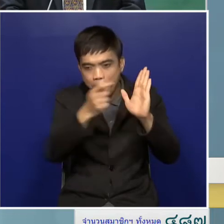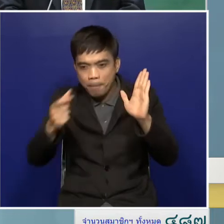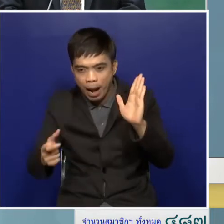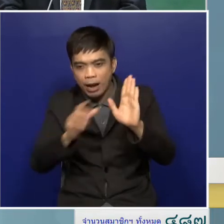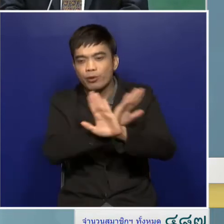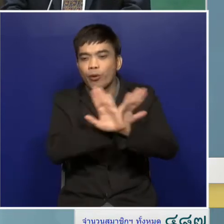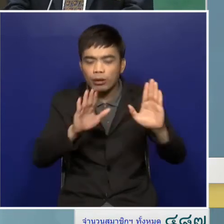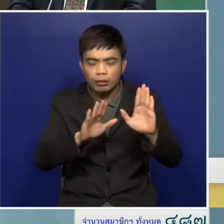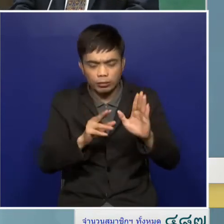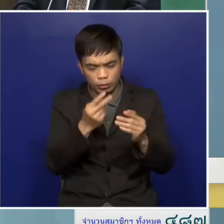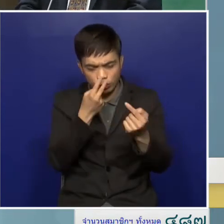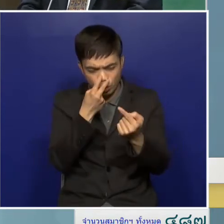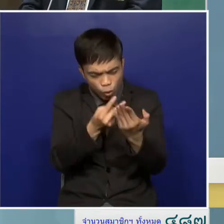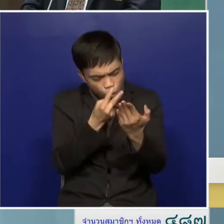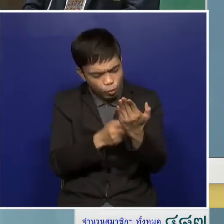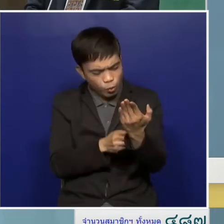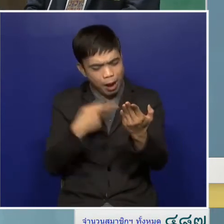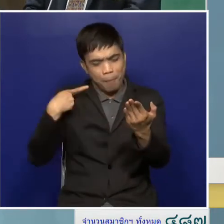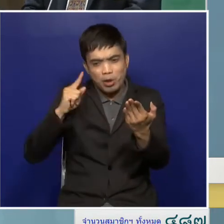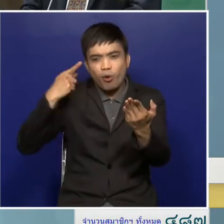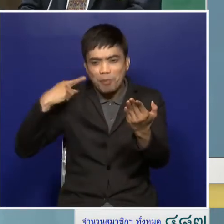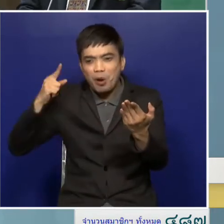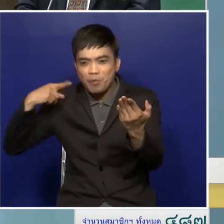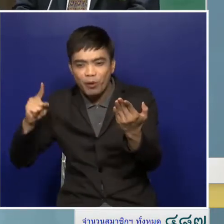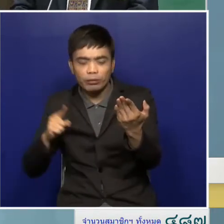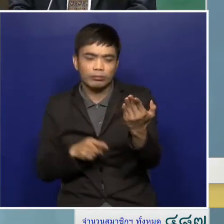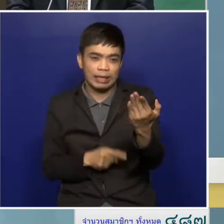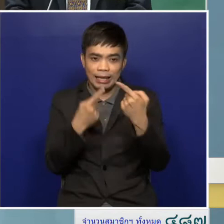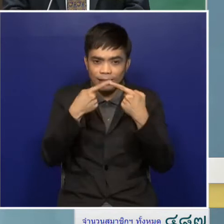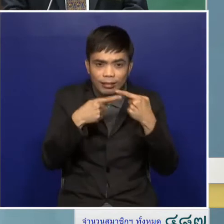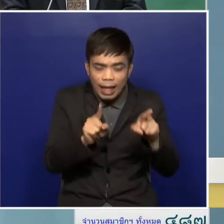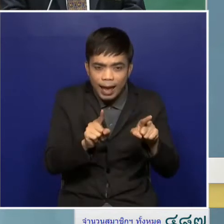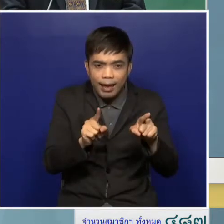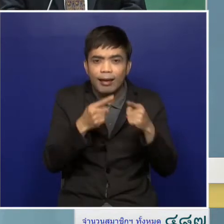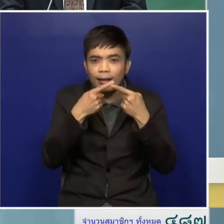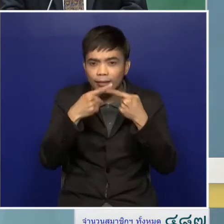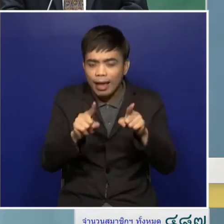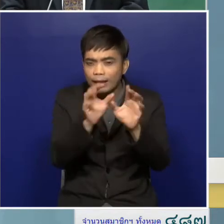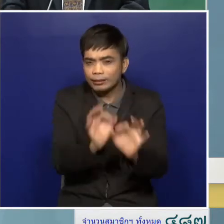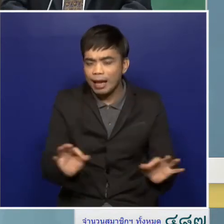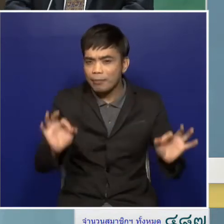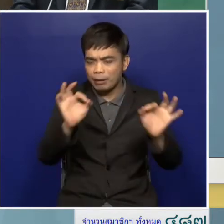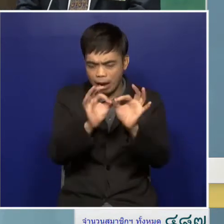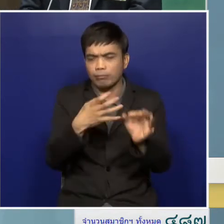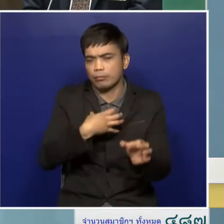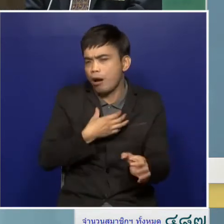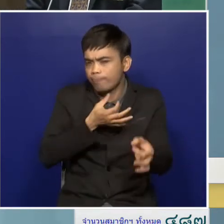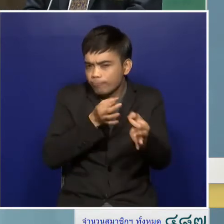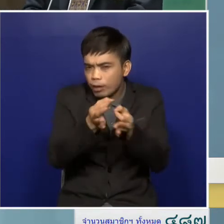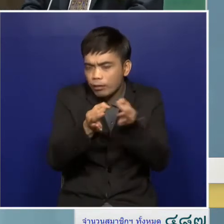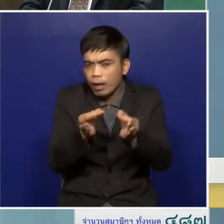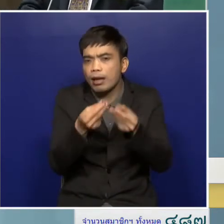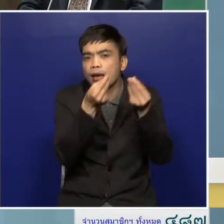ทอดนั้นผู้แต่เรื่องของประโยชน์เท่านั้นแต่ในข้อที่จริงแล้วสิ่งสำคัญที่สุดอยากจะชี้แจงต่อท่าน